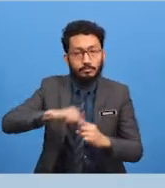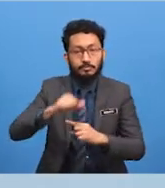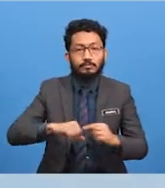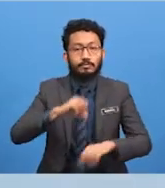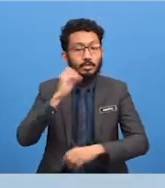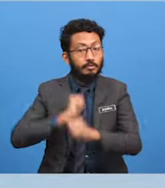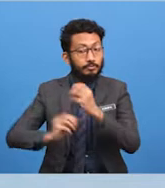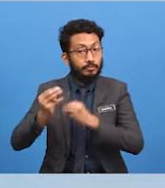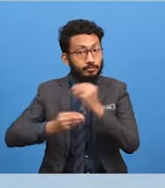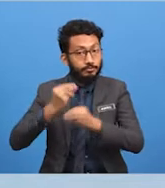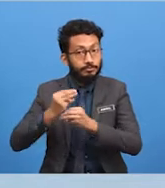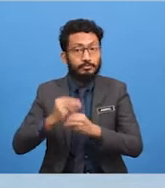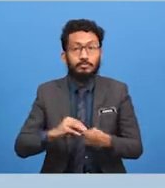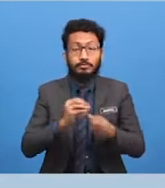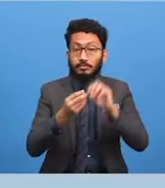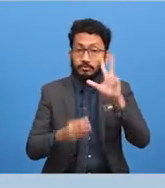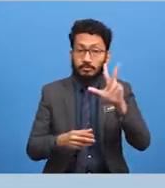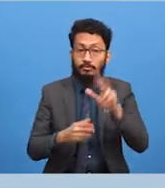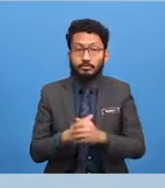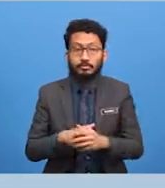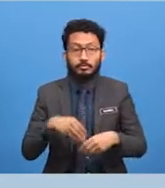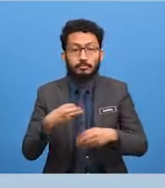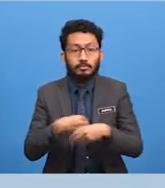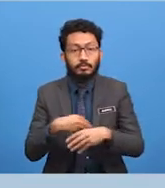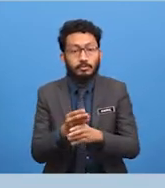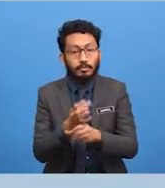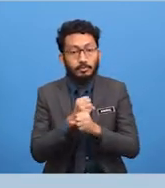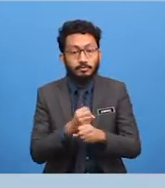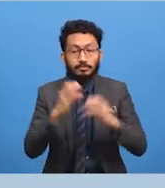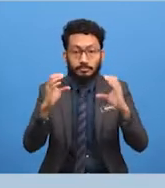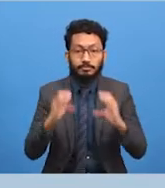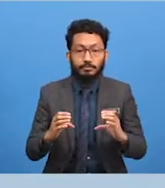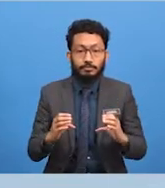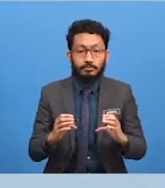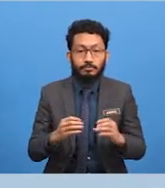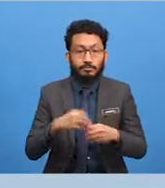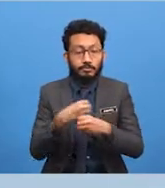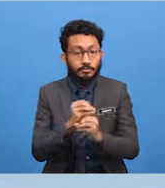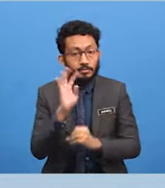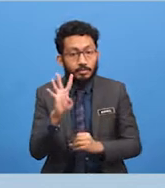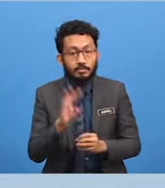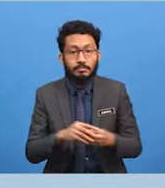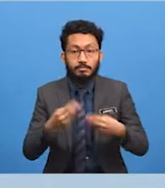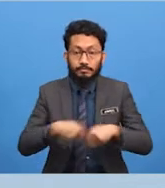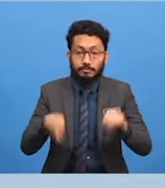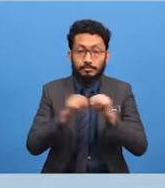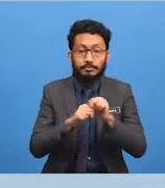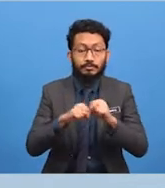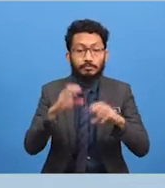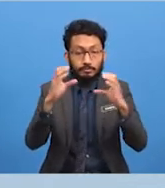perniagaan. Langkah ketiga, membentuk alternatif tindakan. Langkah keempat, menilai